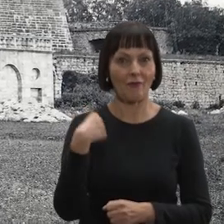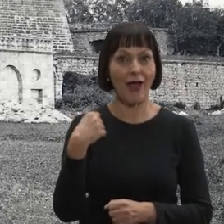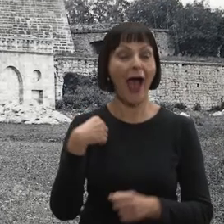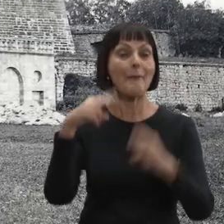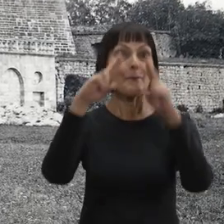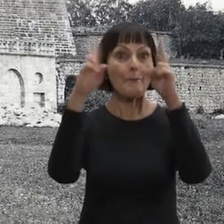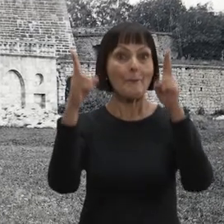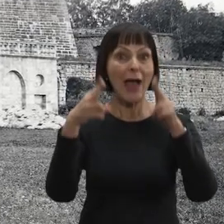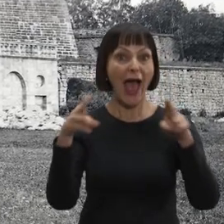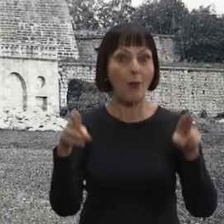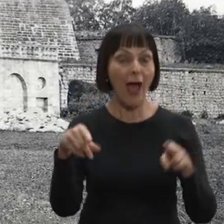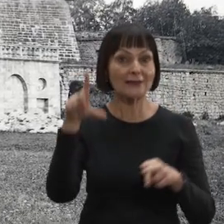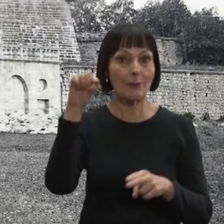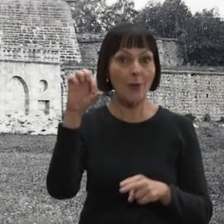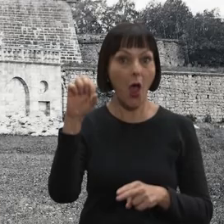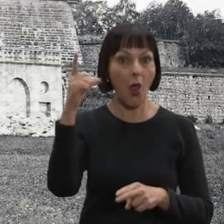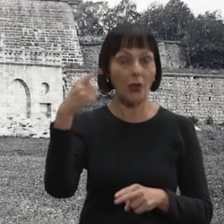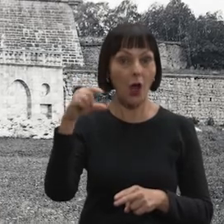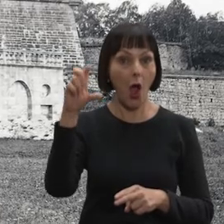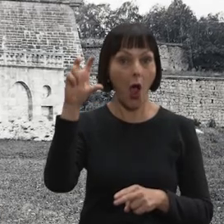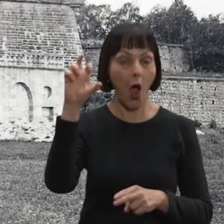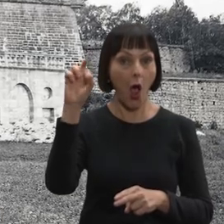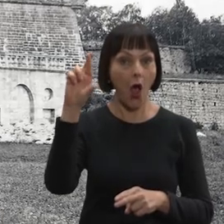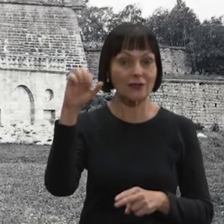Pałac w Podhorcach został wzniesiony w latach